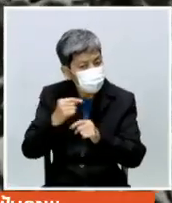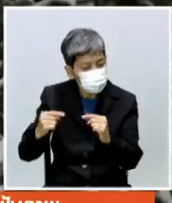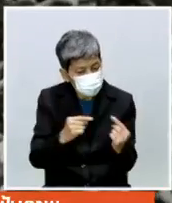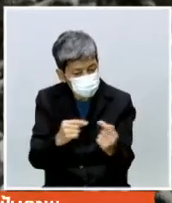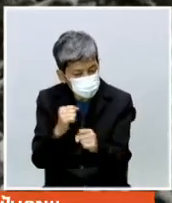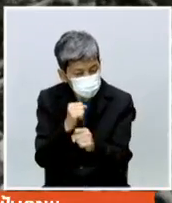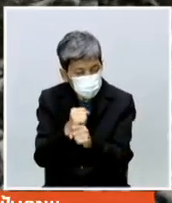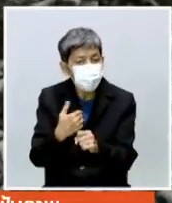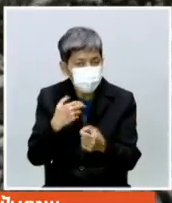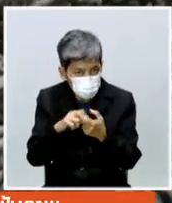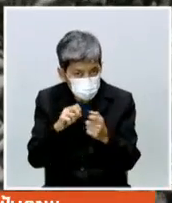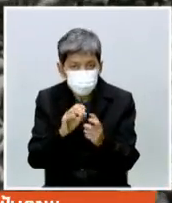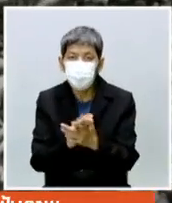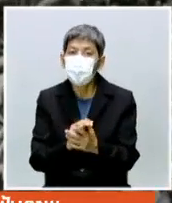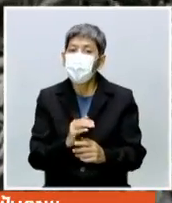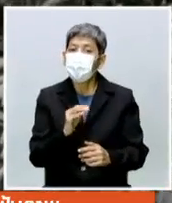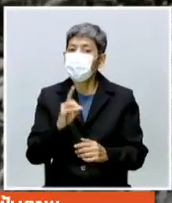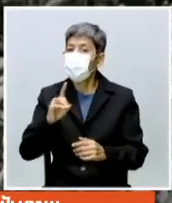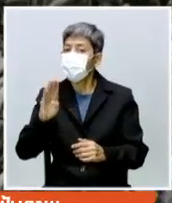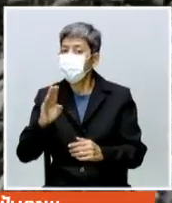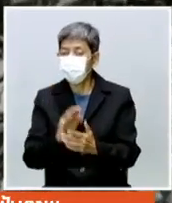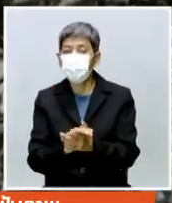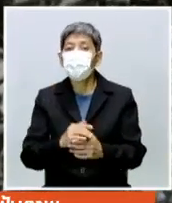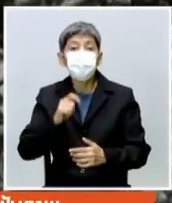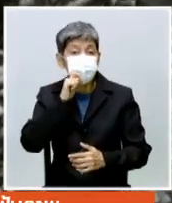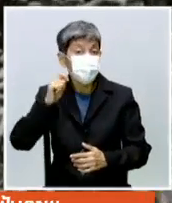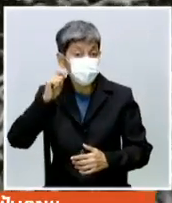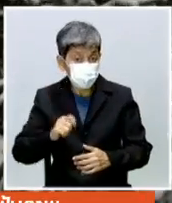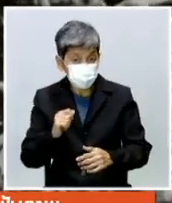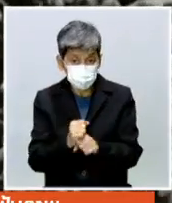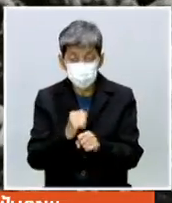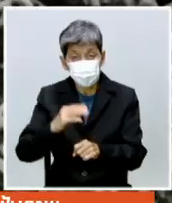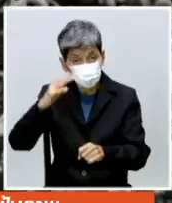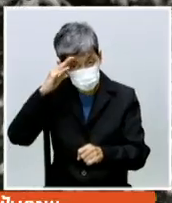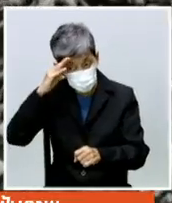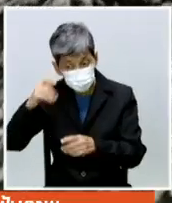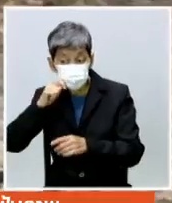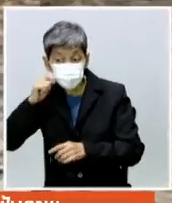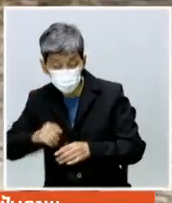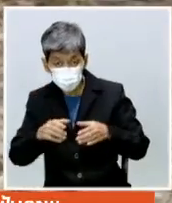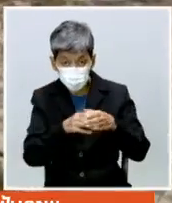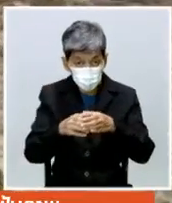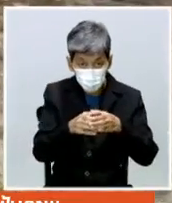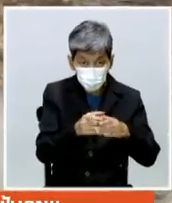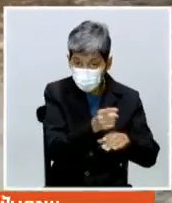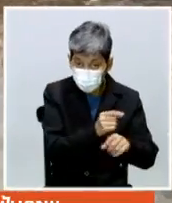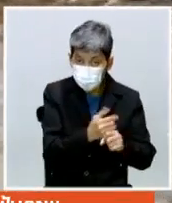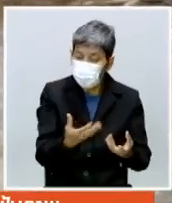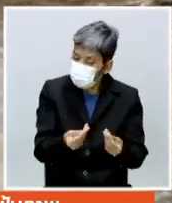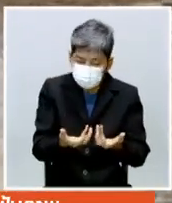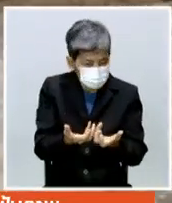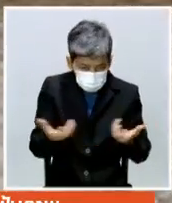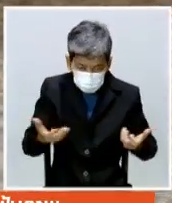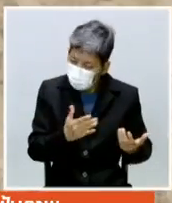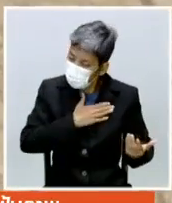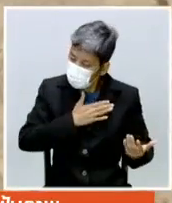แย้งที่กำลังระอุในภูมิภาคดอนบาสทางตะวันออกยูเครนระหว่างกองทัพยูเครนกับกลุ่มติดอาวุธแบ่งแยกดินแดง